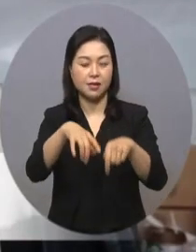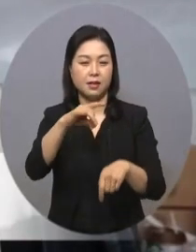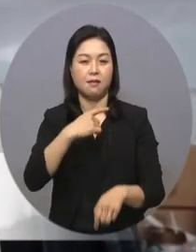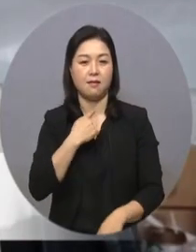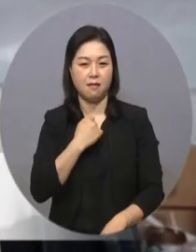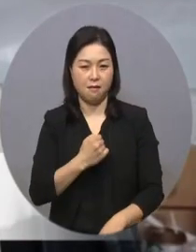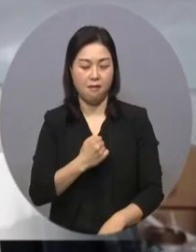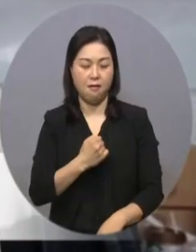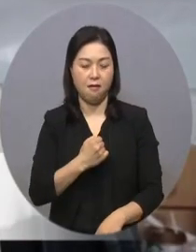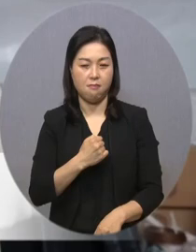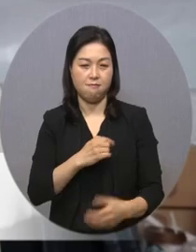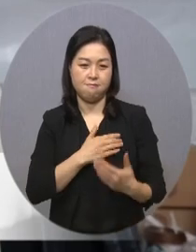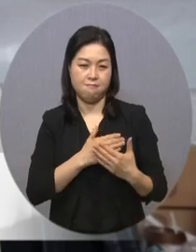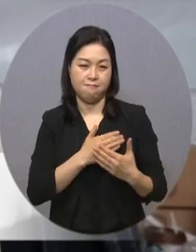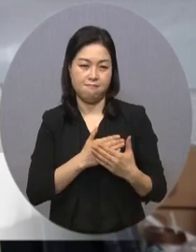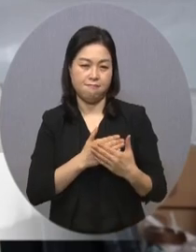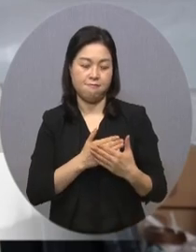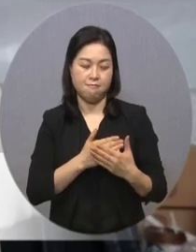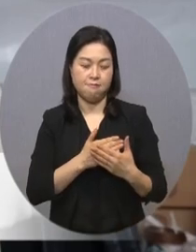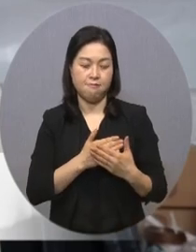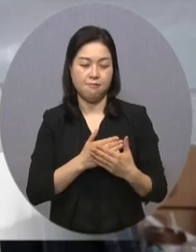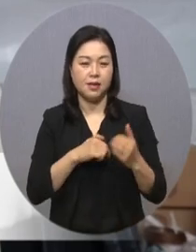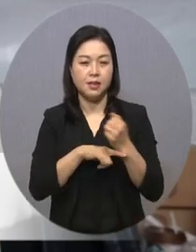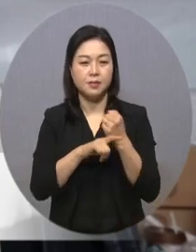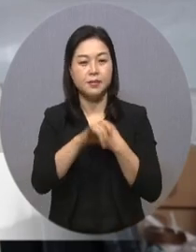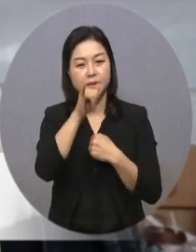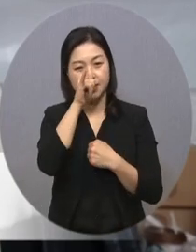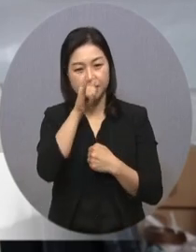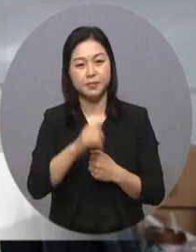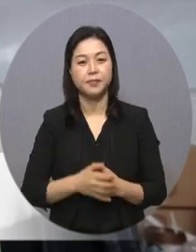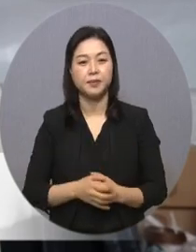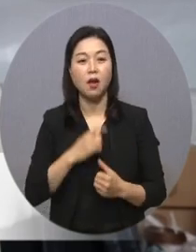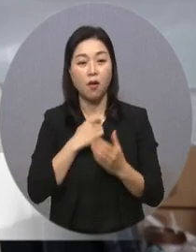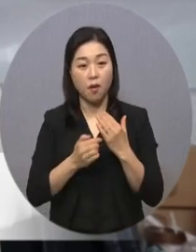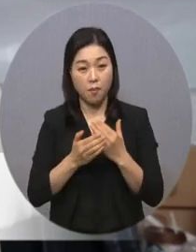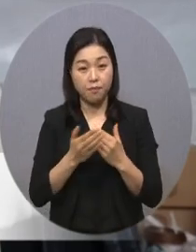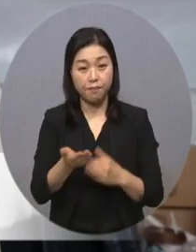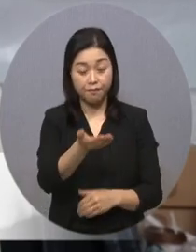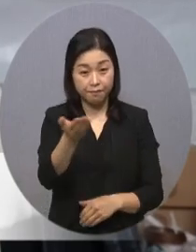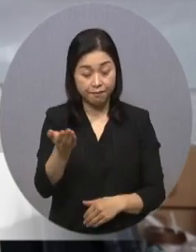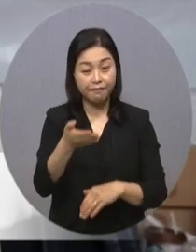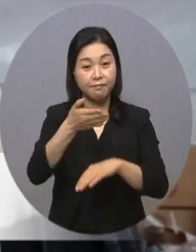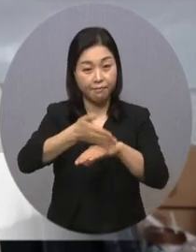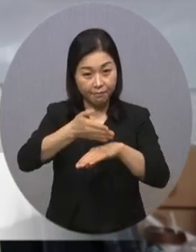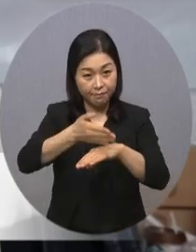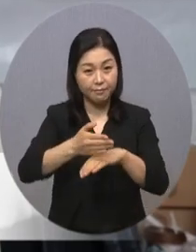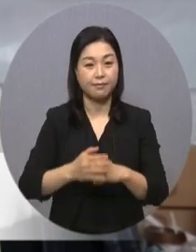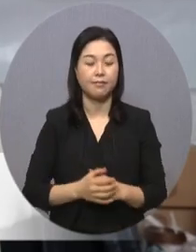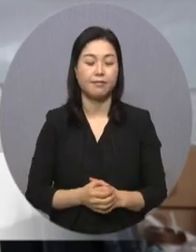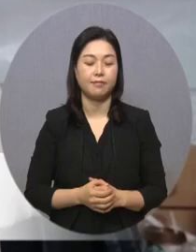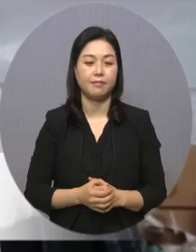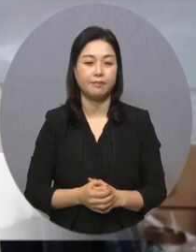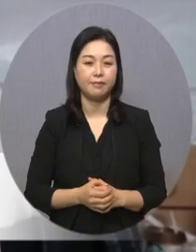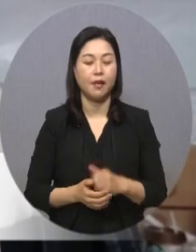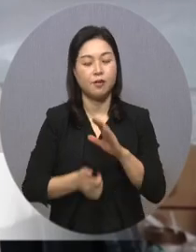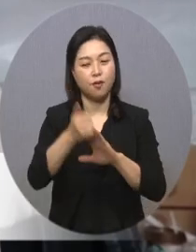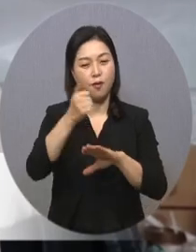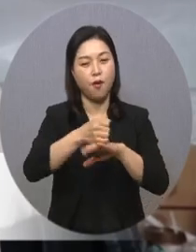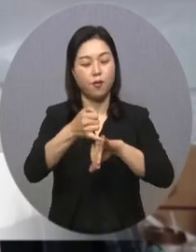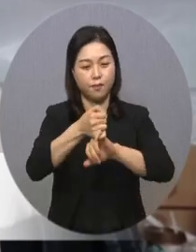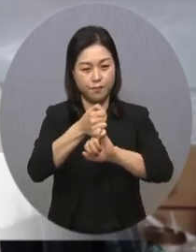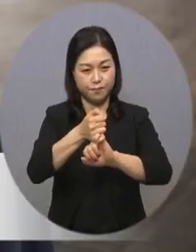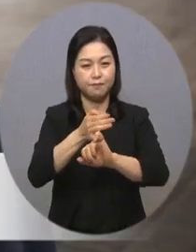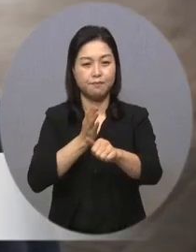많이 떨렸고 의미 있는 시간이었던 것 같습니다. 관계자 여러분들께 감사 인사와 그리고 꼭 성공하길